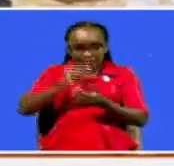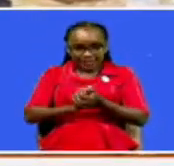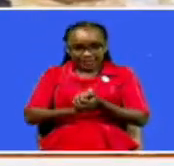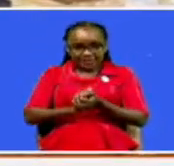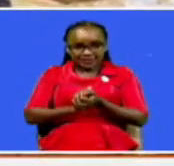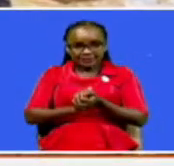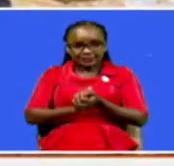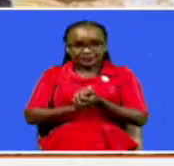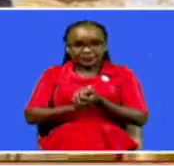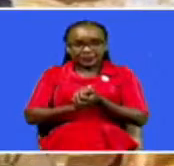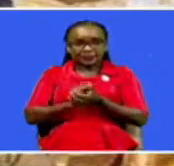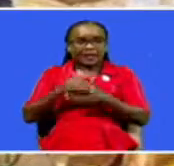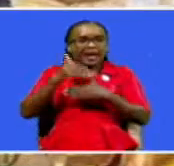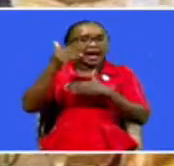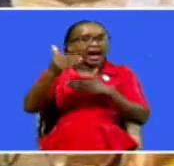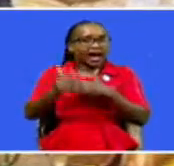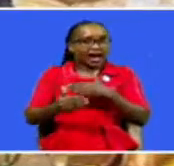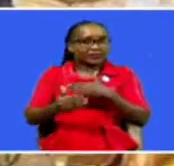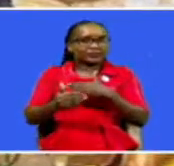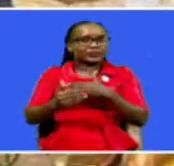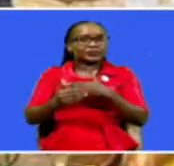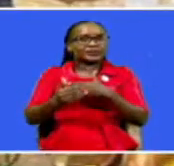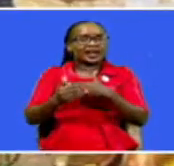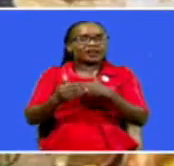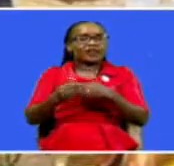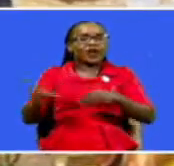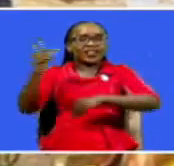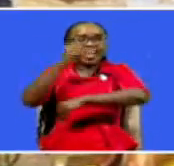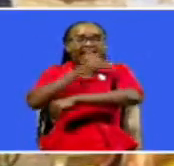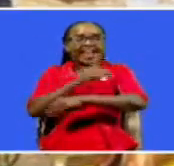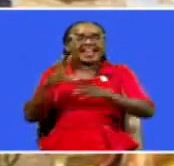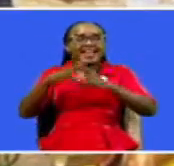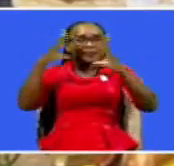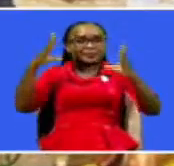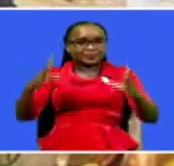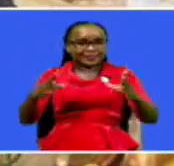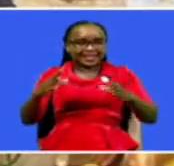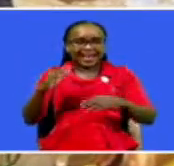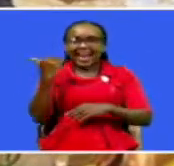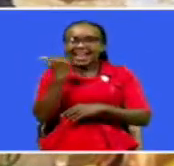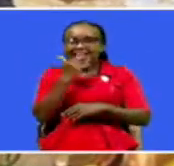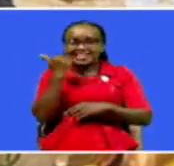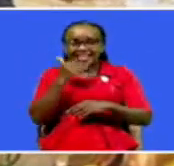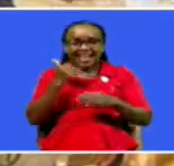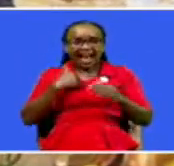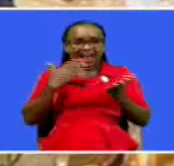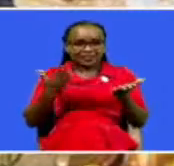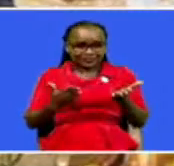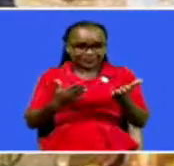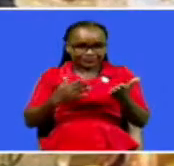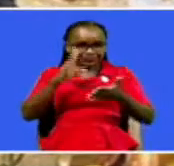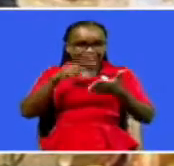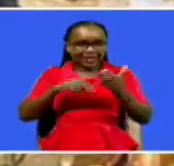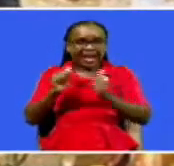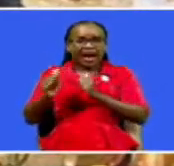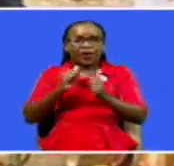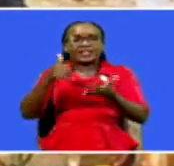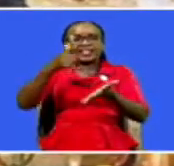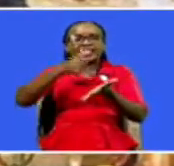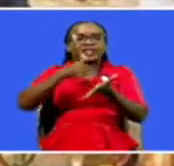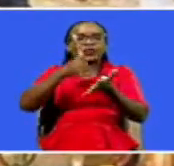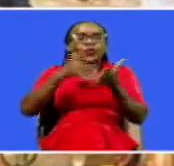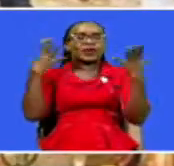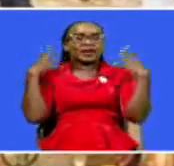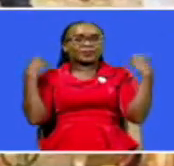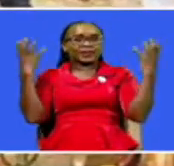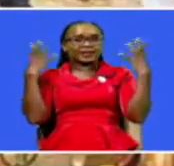Ila licha ya uzito wa siku yenyewe, Rigathi aliamkia ratiba yake ya kawaida ambayo ilihusisha